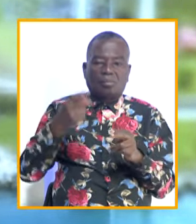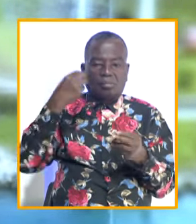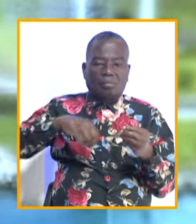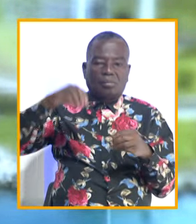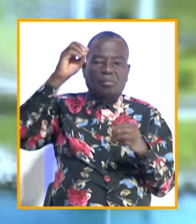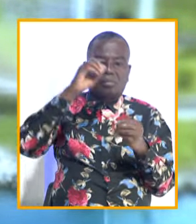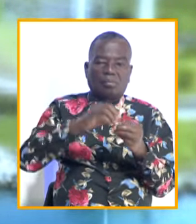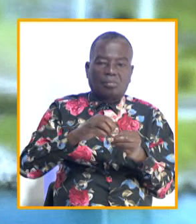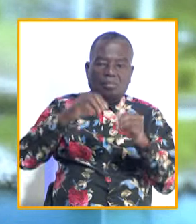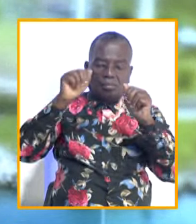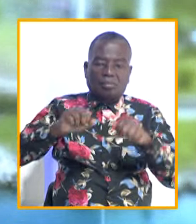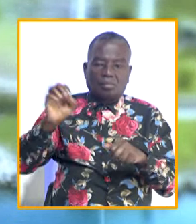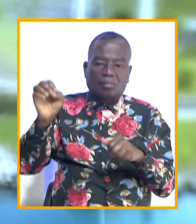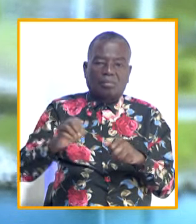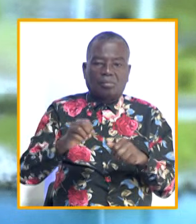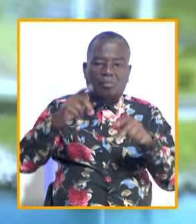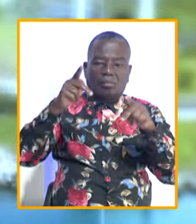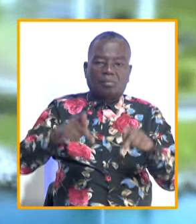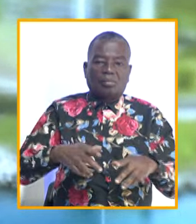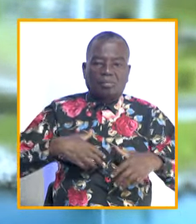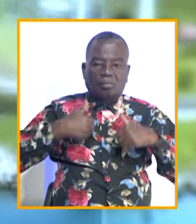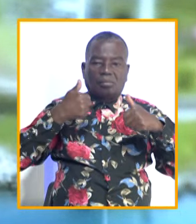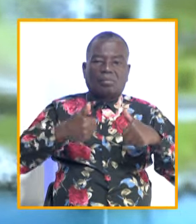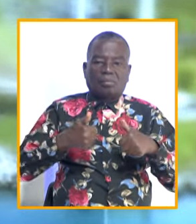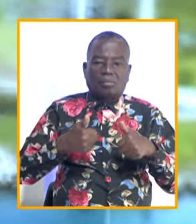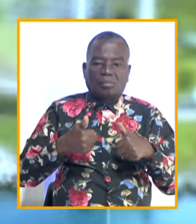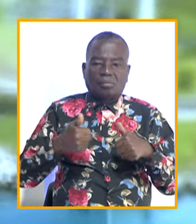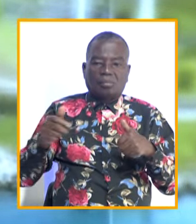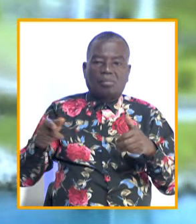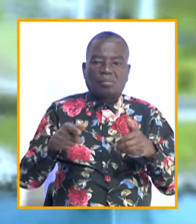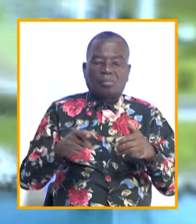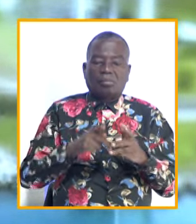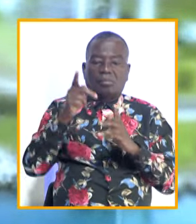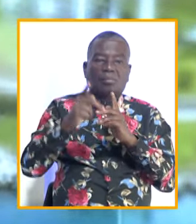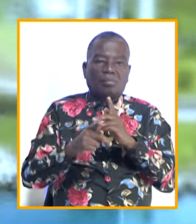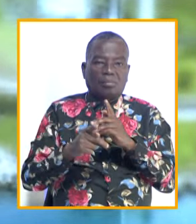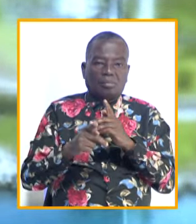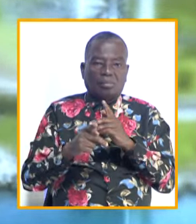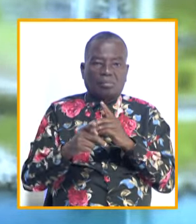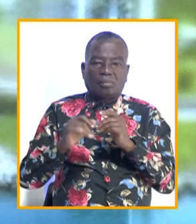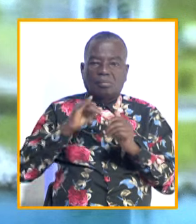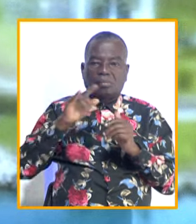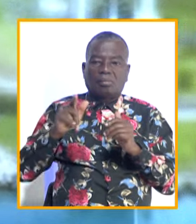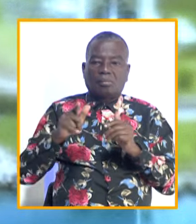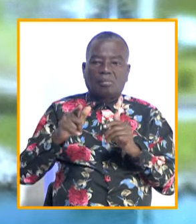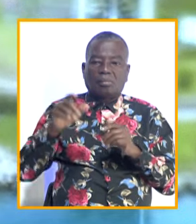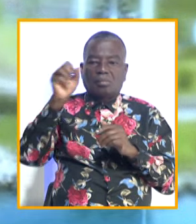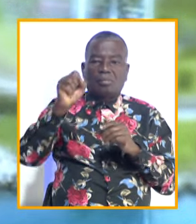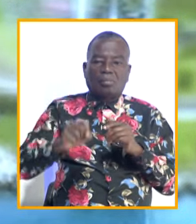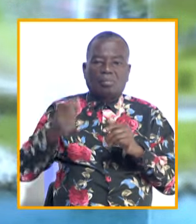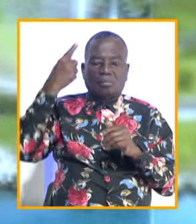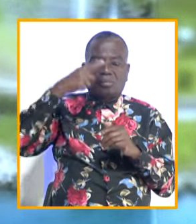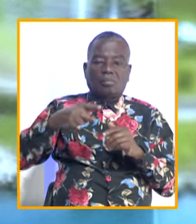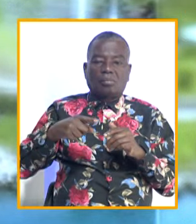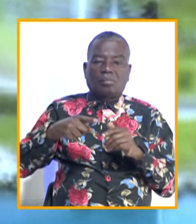renforcer les capacités des agents de santé. Il s'agit du projet K-Santé. Il est donc une solution pour